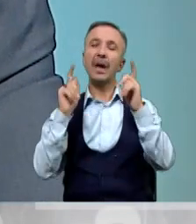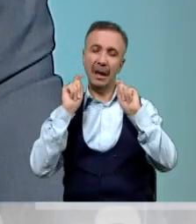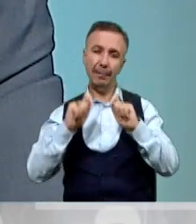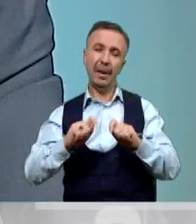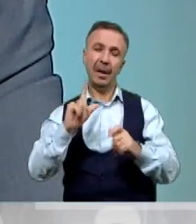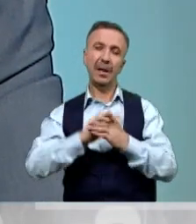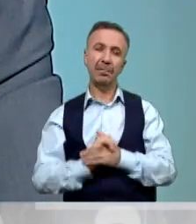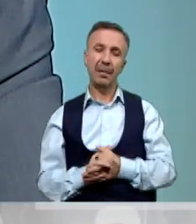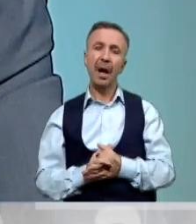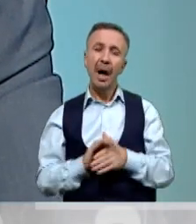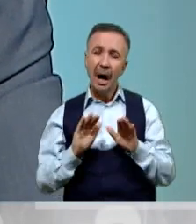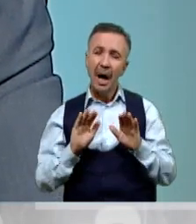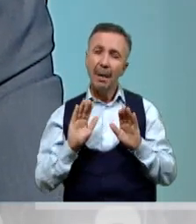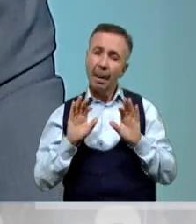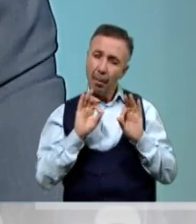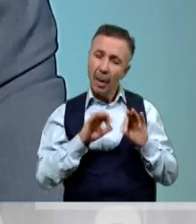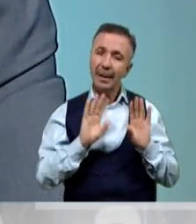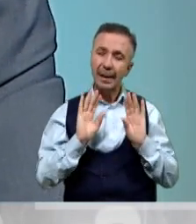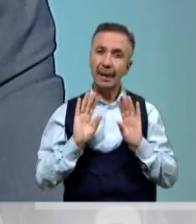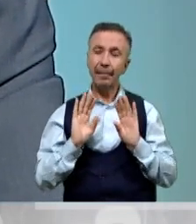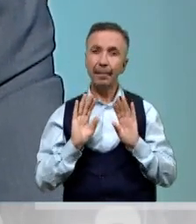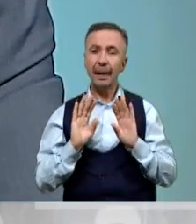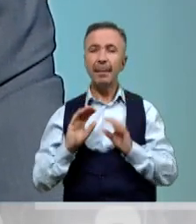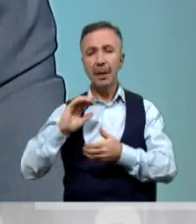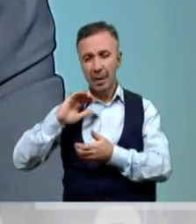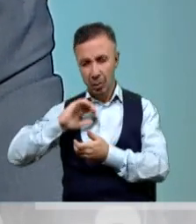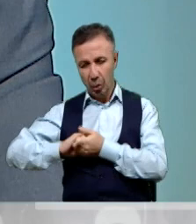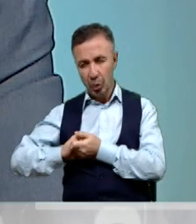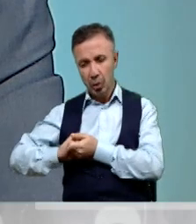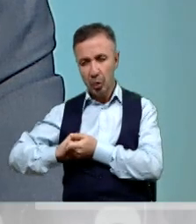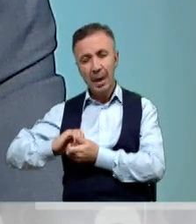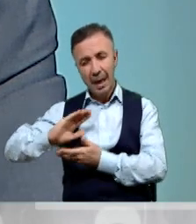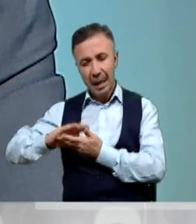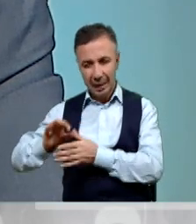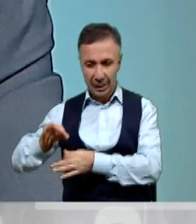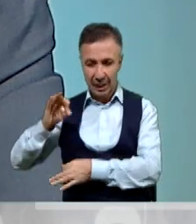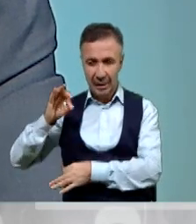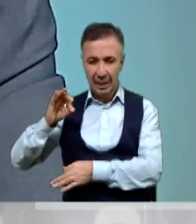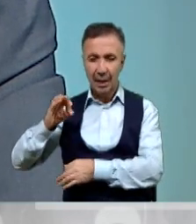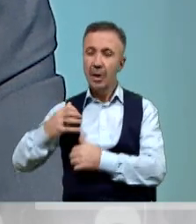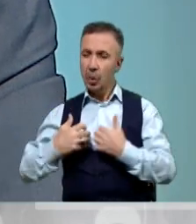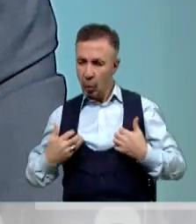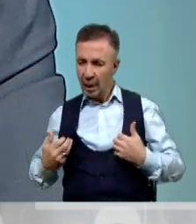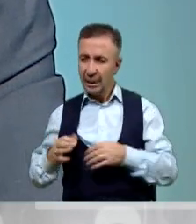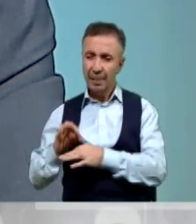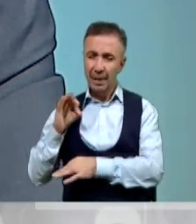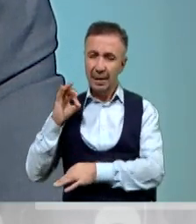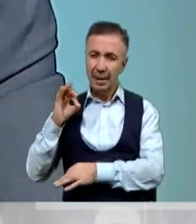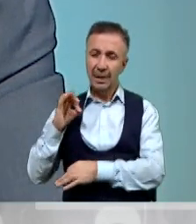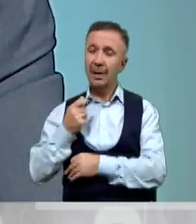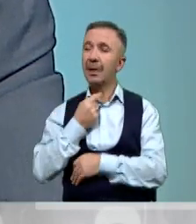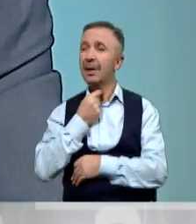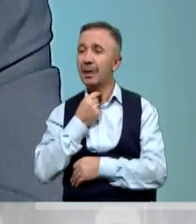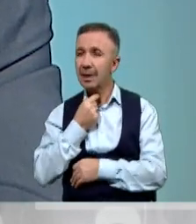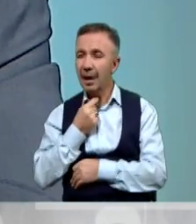bir dostuna veya Efendim Mütedeyyin olduğuna inandığı birisine ricada bulunuyor